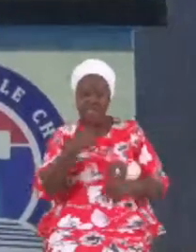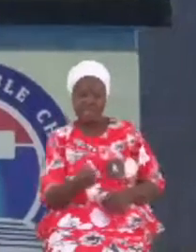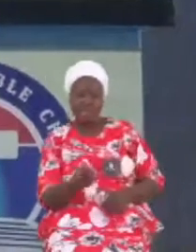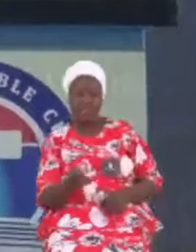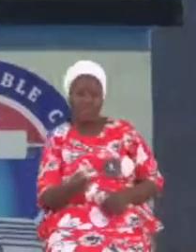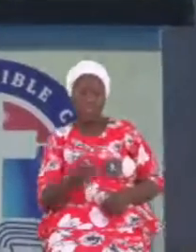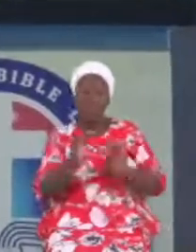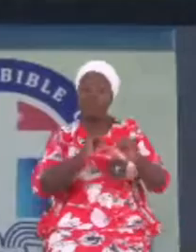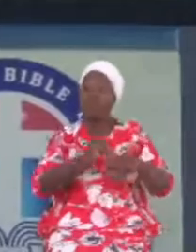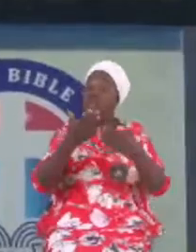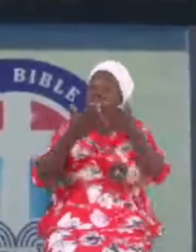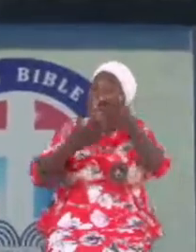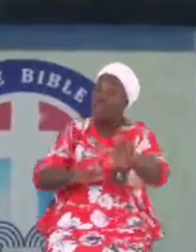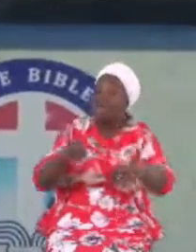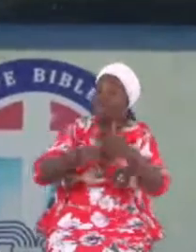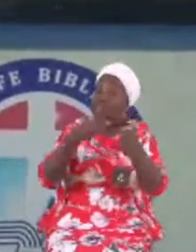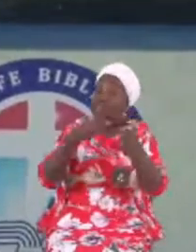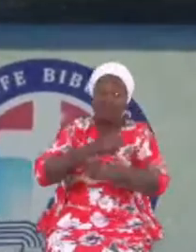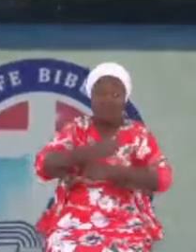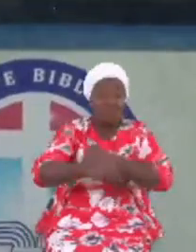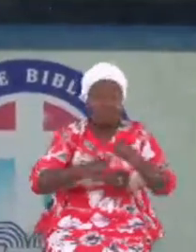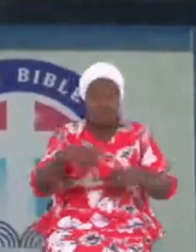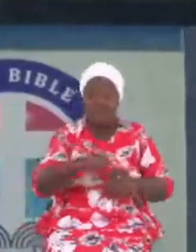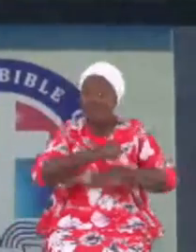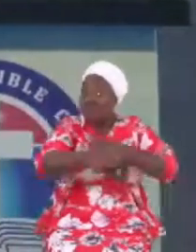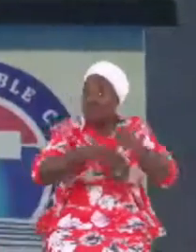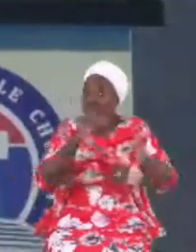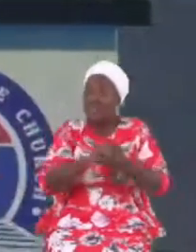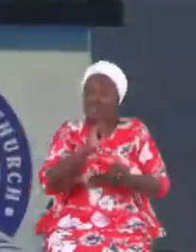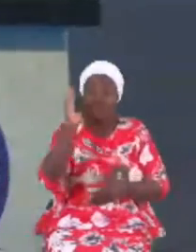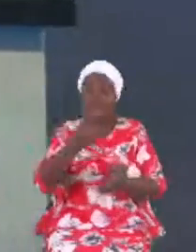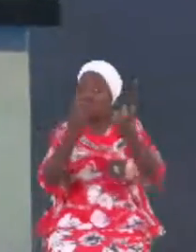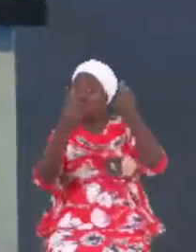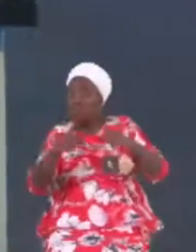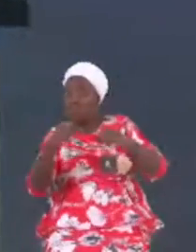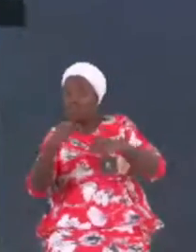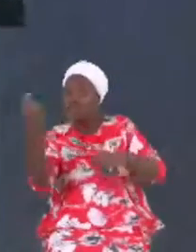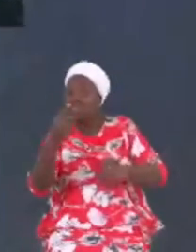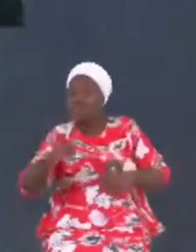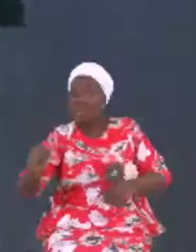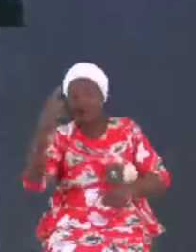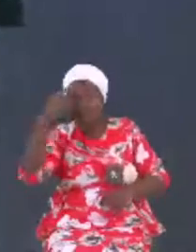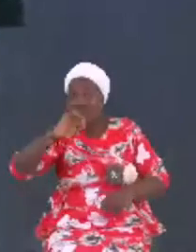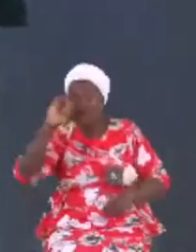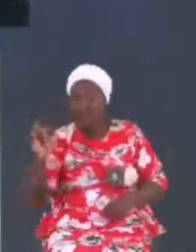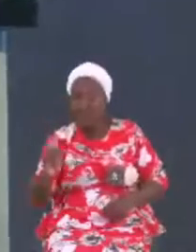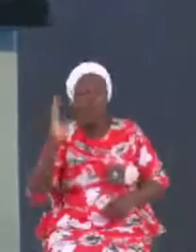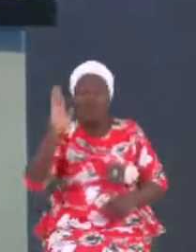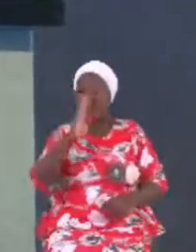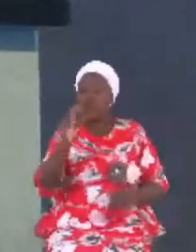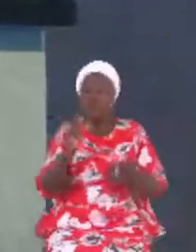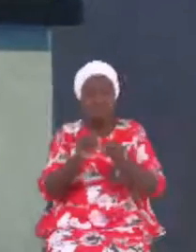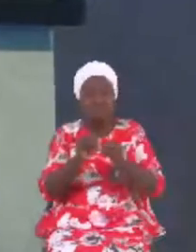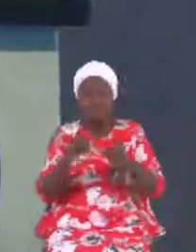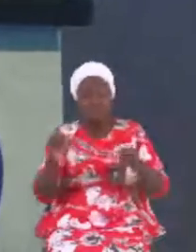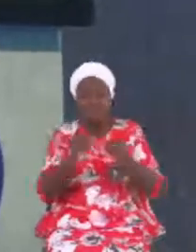en parler. Si je meurs dans cette souffrance, la souffrance qui viendra éternellement pour toujours sera